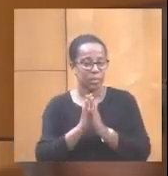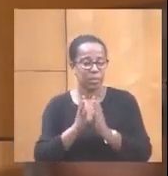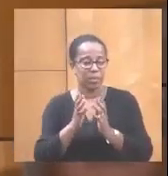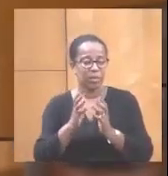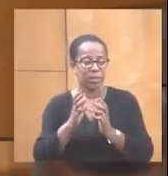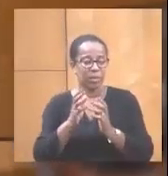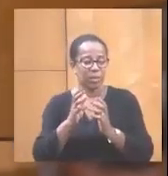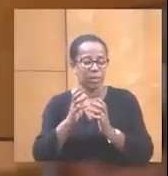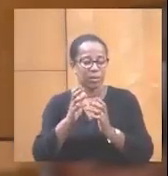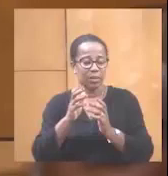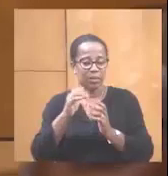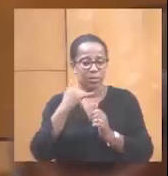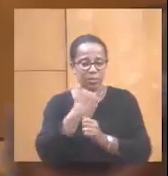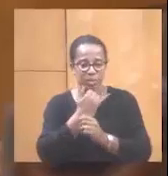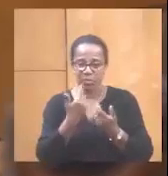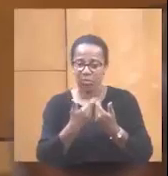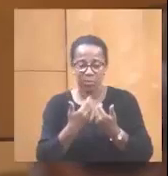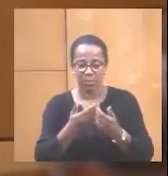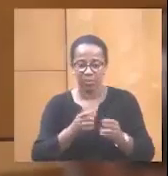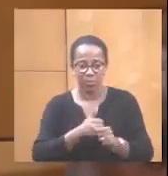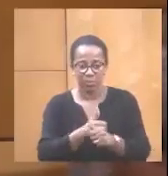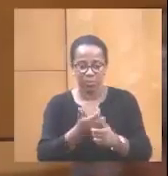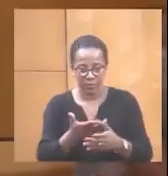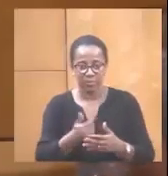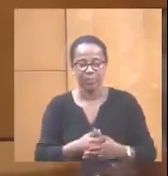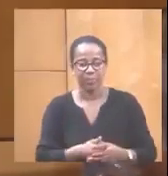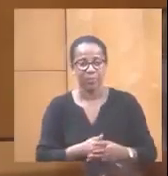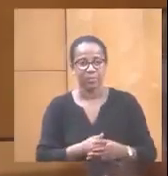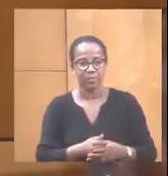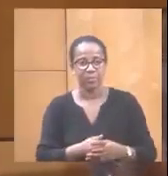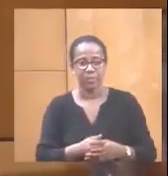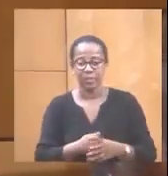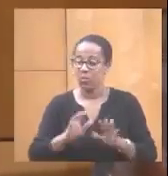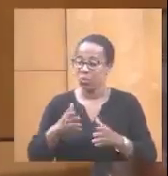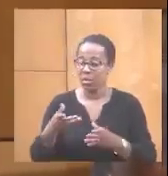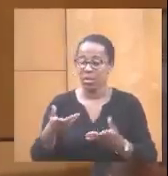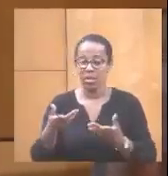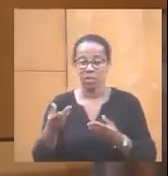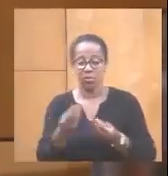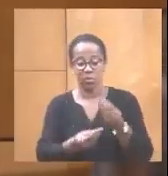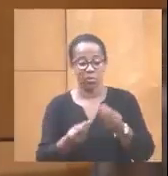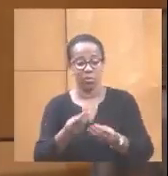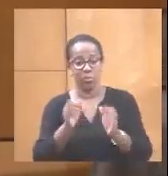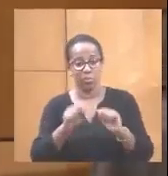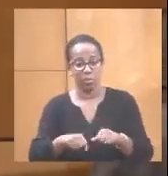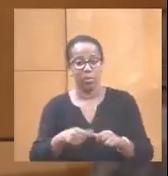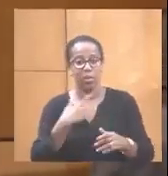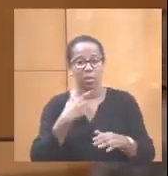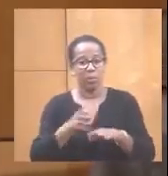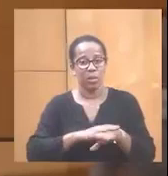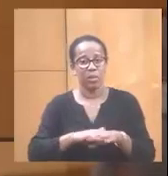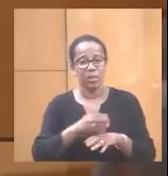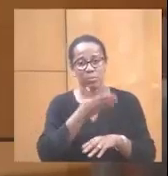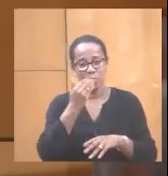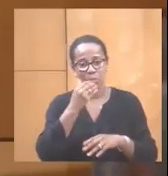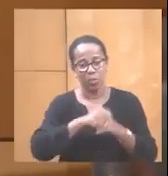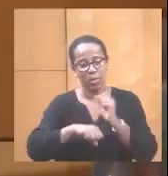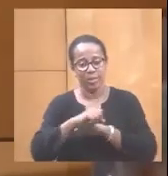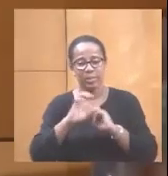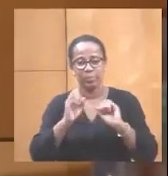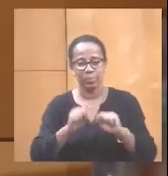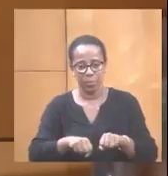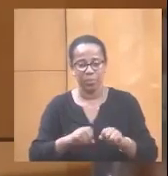suivre. Et plus on peut mettre des moyens de disposition, mieux on peut faire la politique de la formation